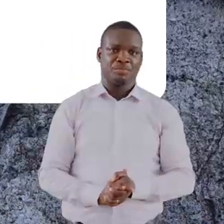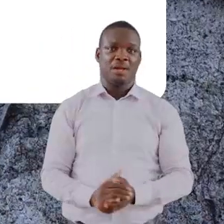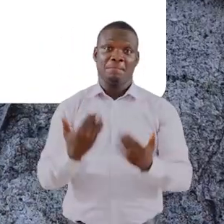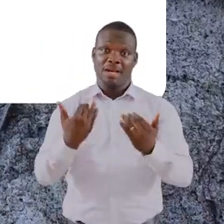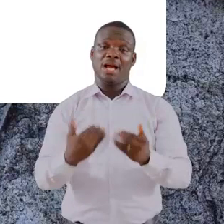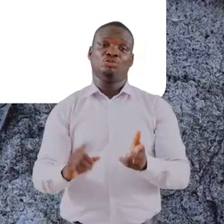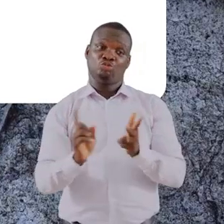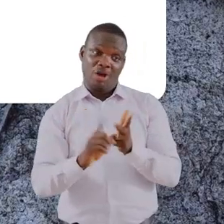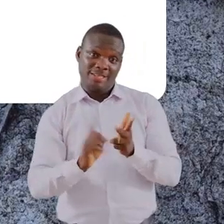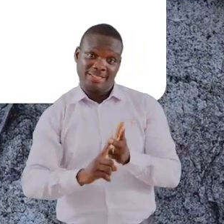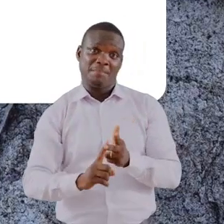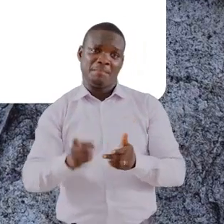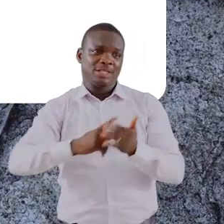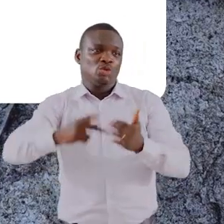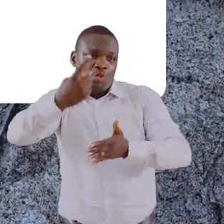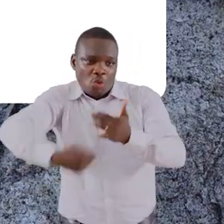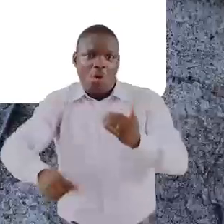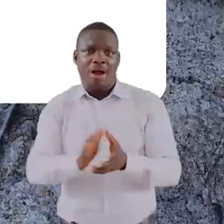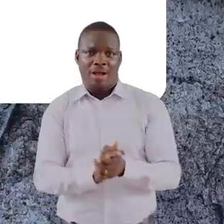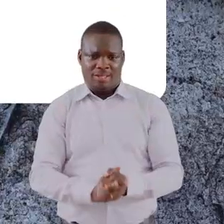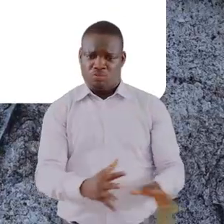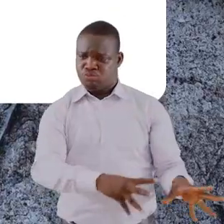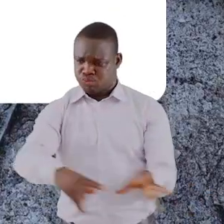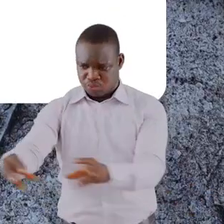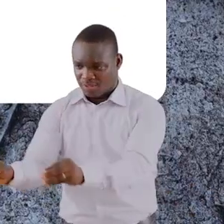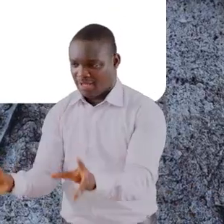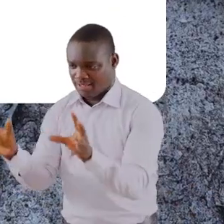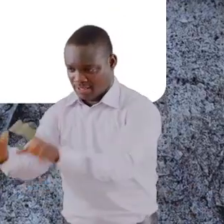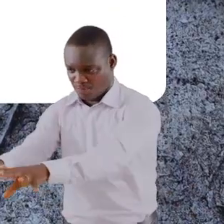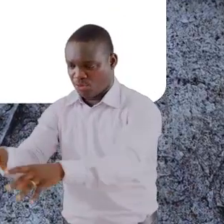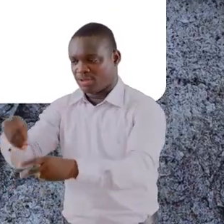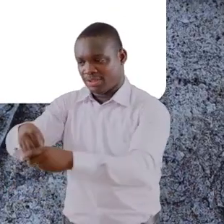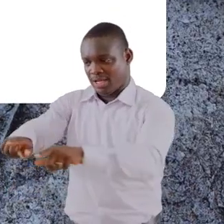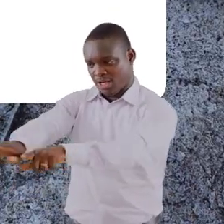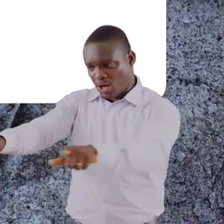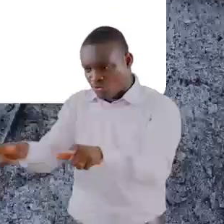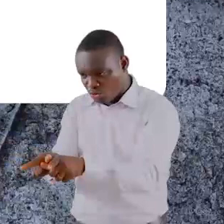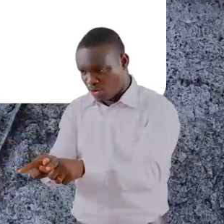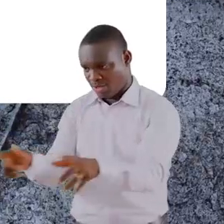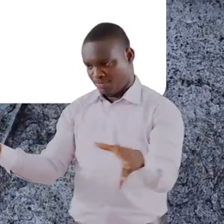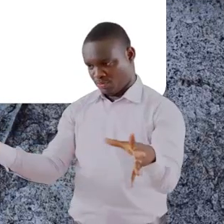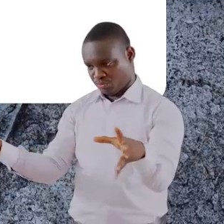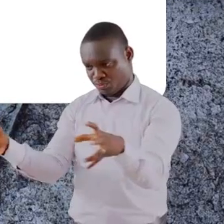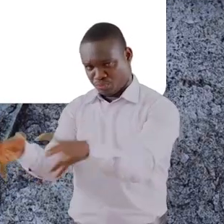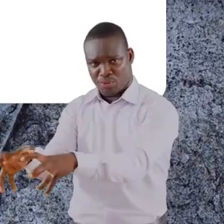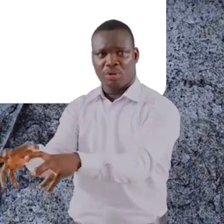En troisième étape, ces minéraux sont déposés et se concentrent.